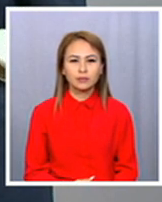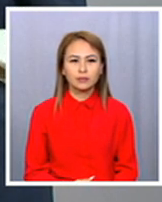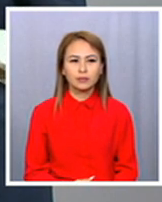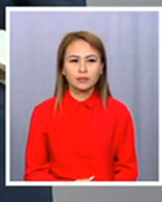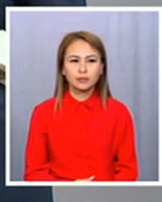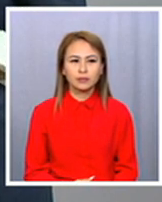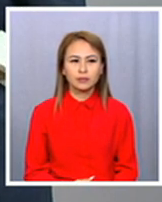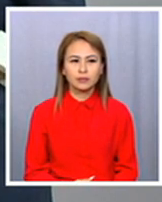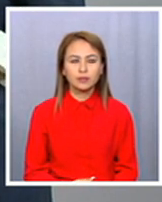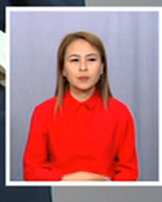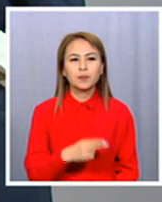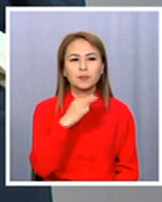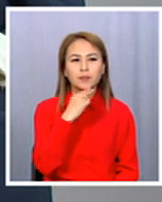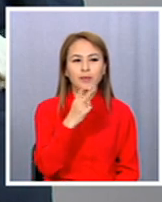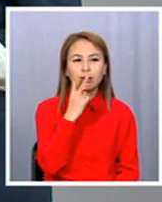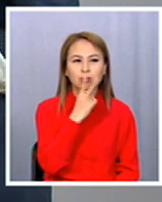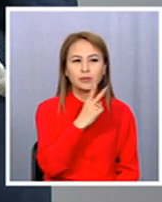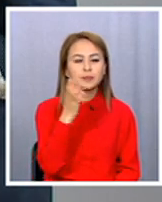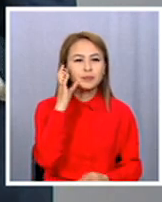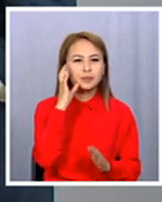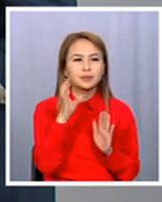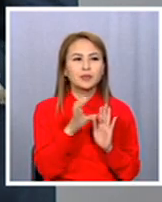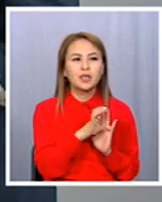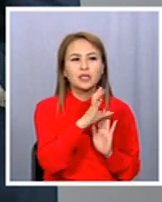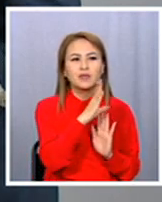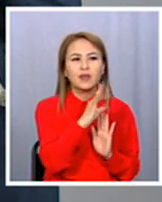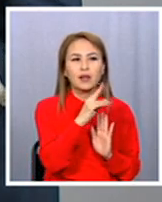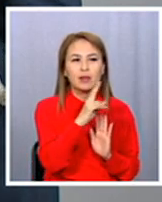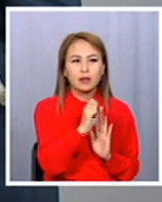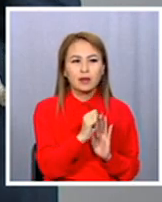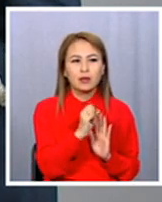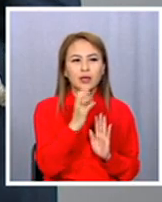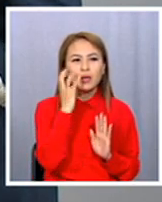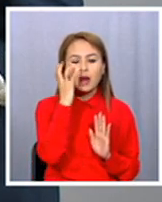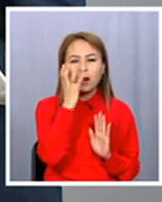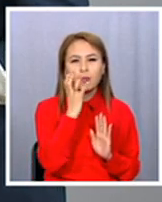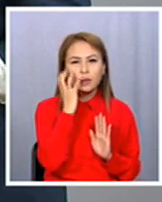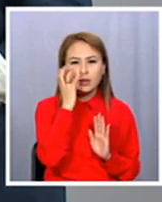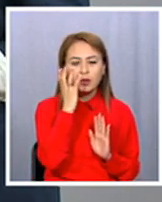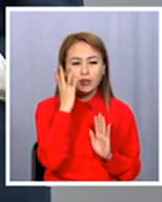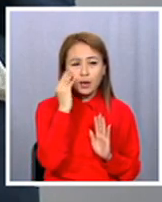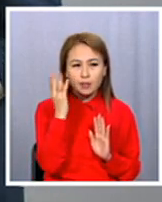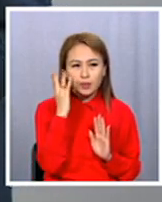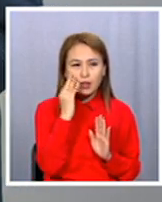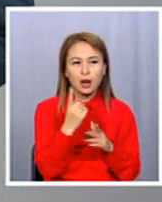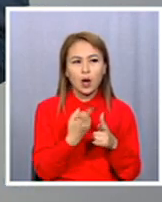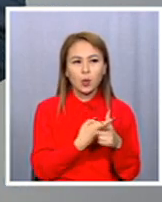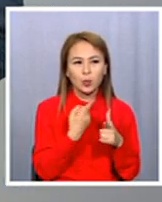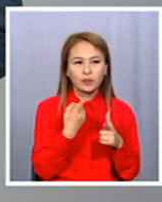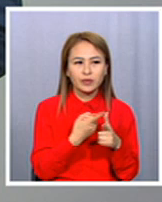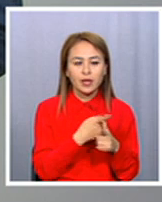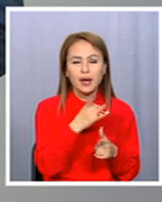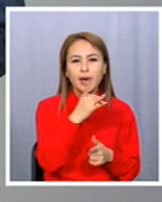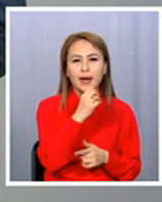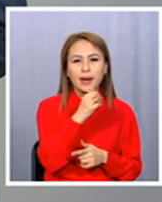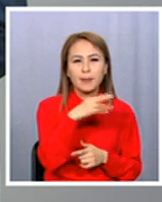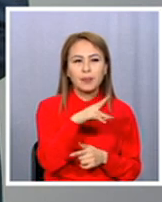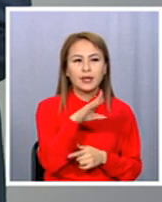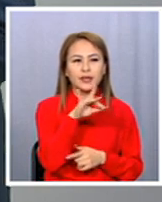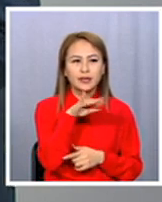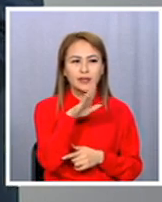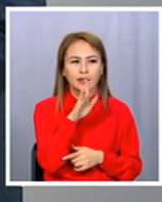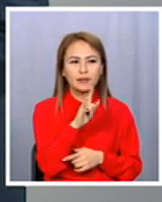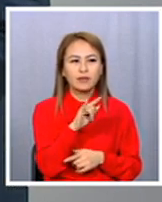Посмотрите внимательно на экран, послушайте. Свекла, яблоко, картофель,